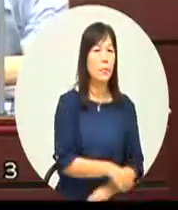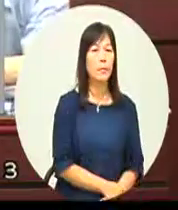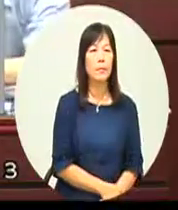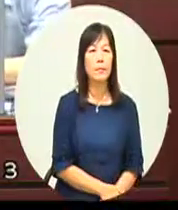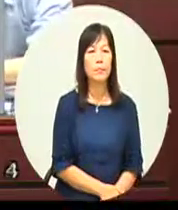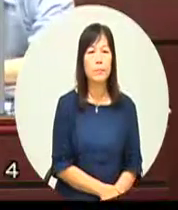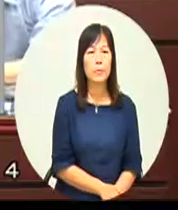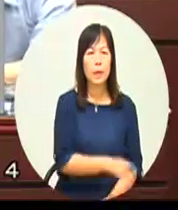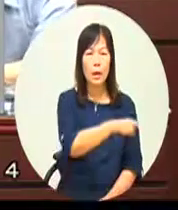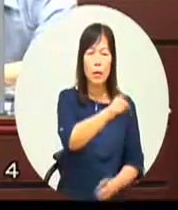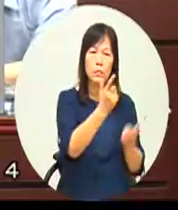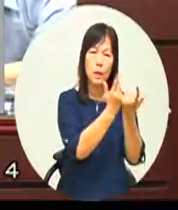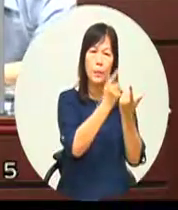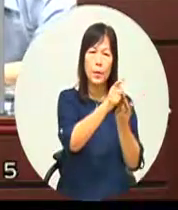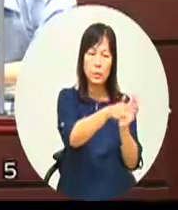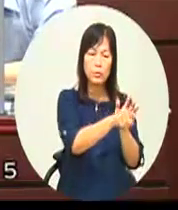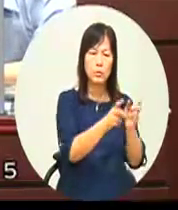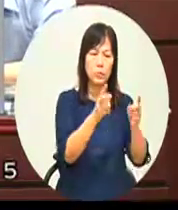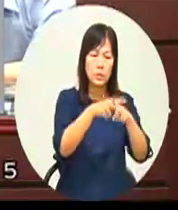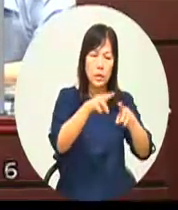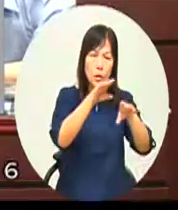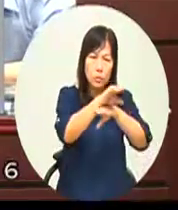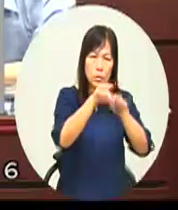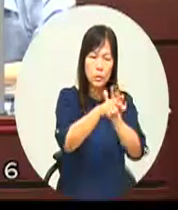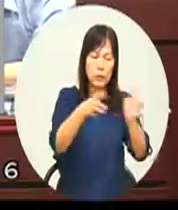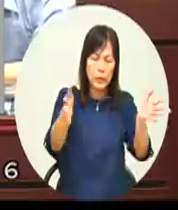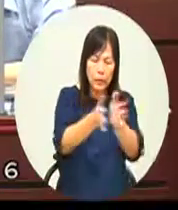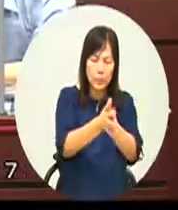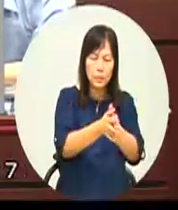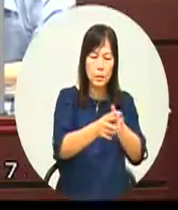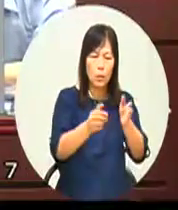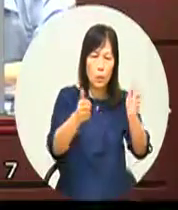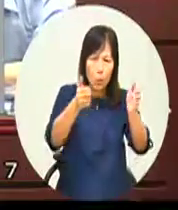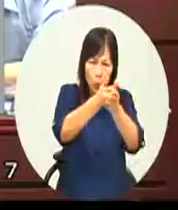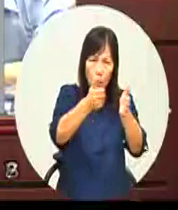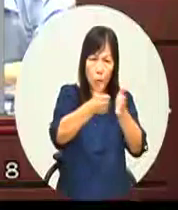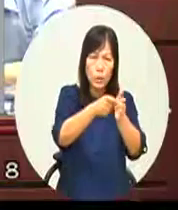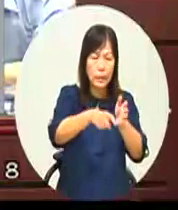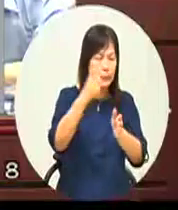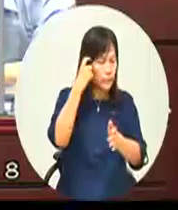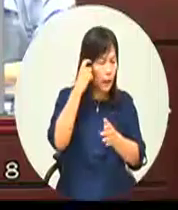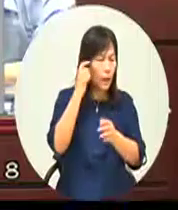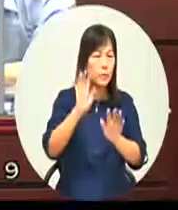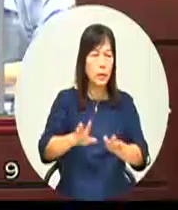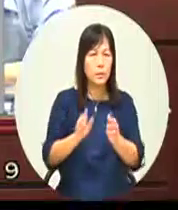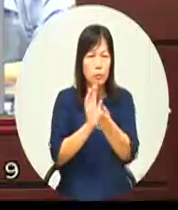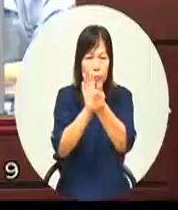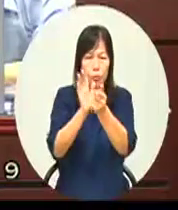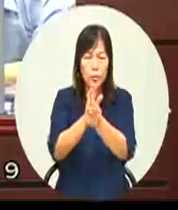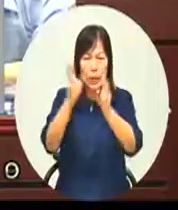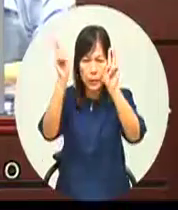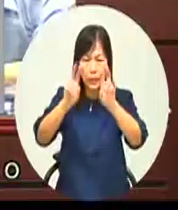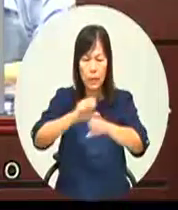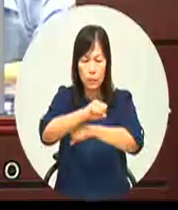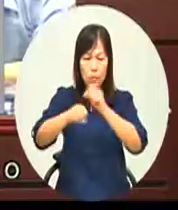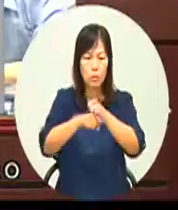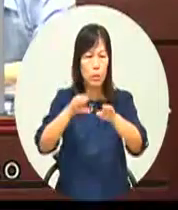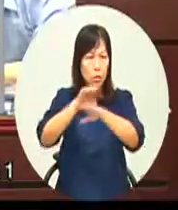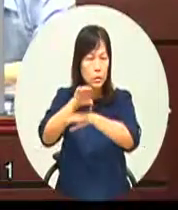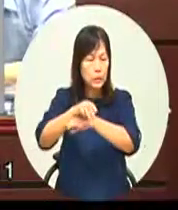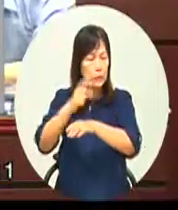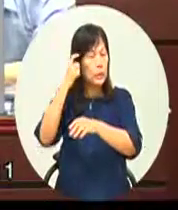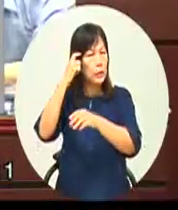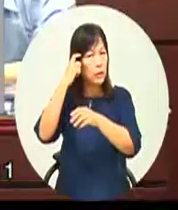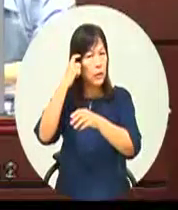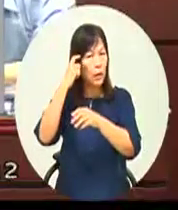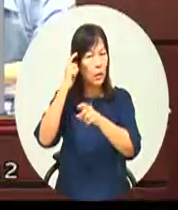们的对于小汽车共享的一个概念，那跟我们现在在推动的电动汽车的共享的概念，